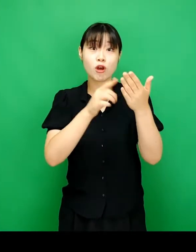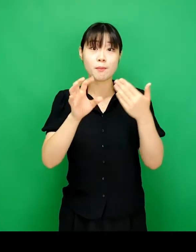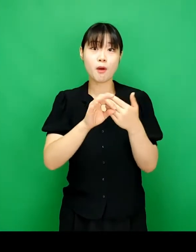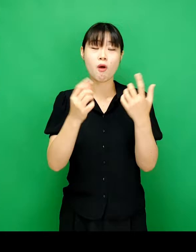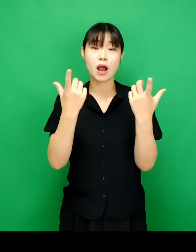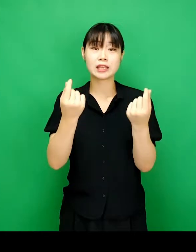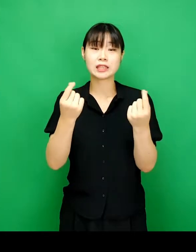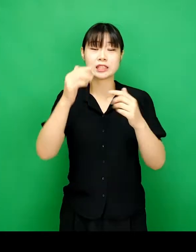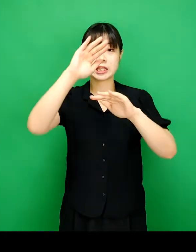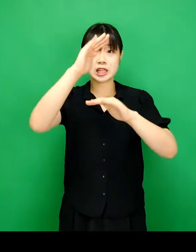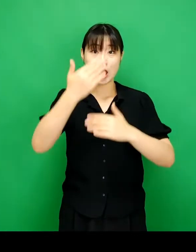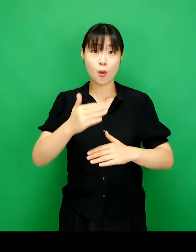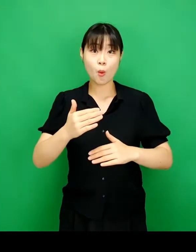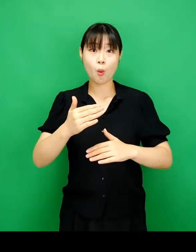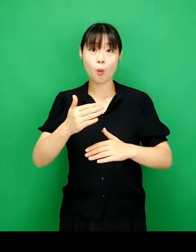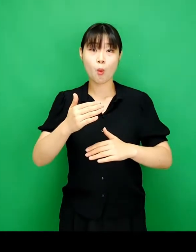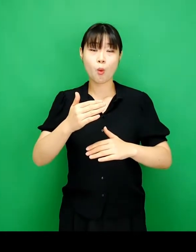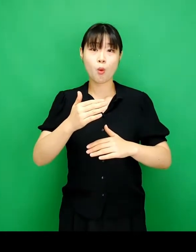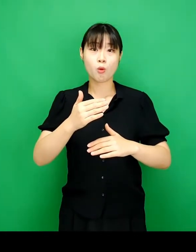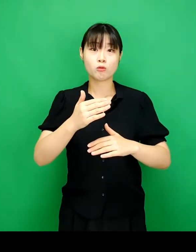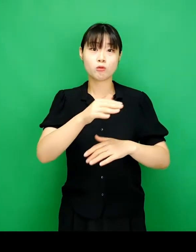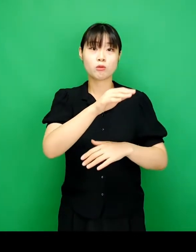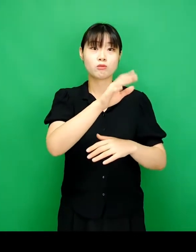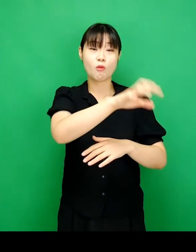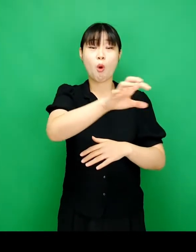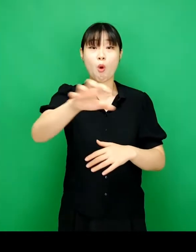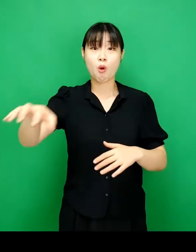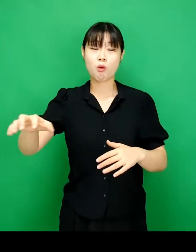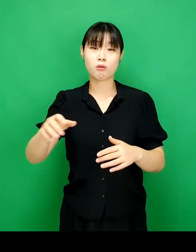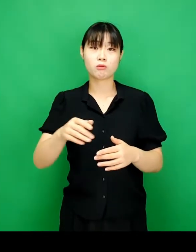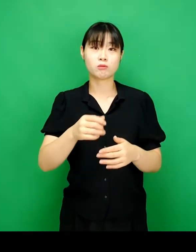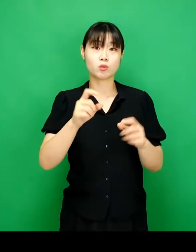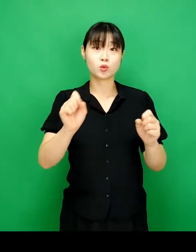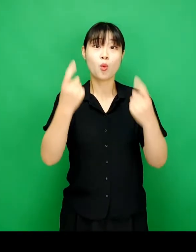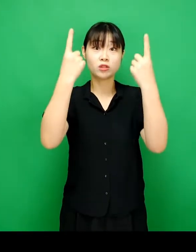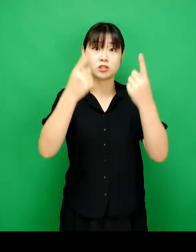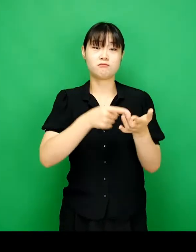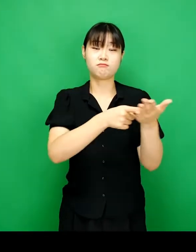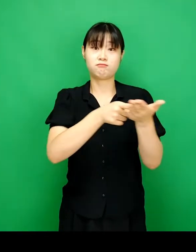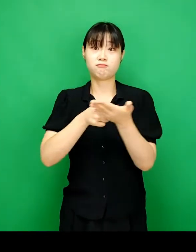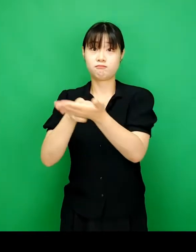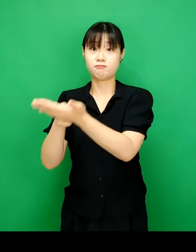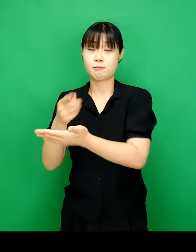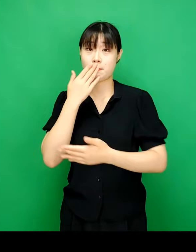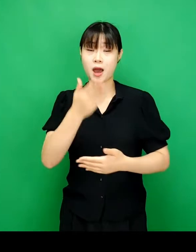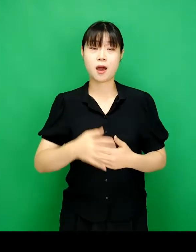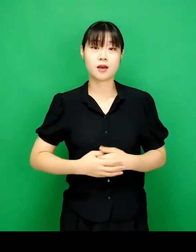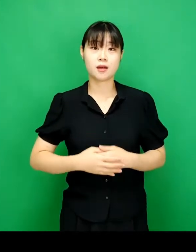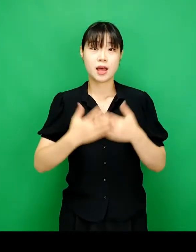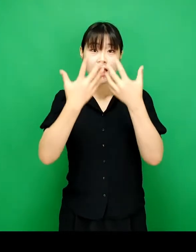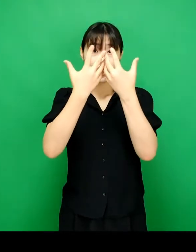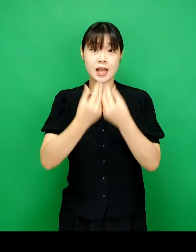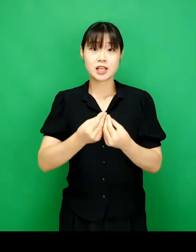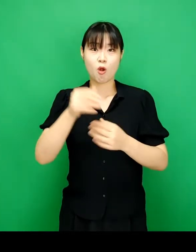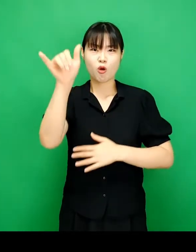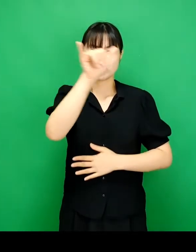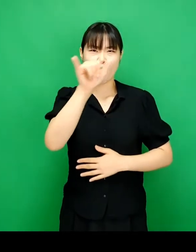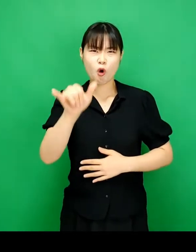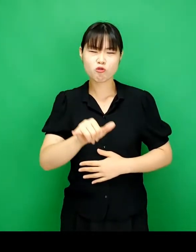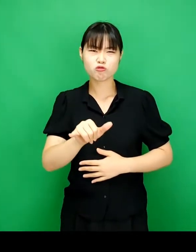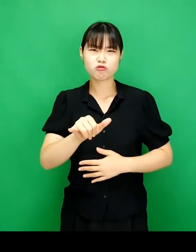청구하면 같은 내용의 정보를 여러 기관에 동시에 청구할 수 있습니다. 예를